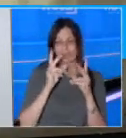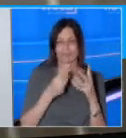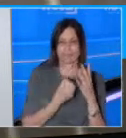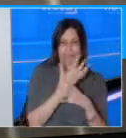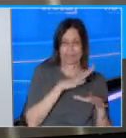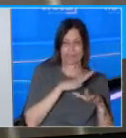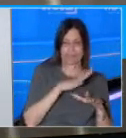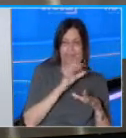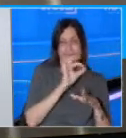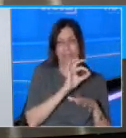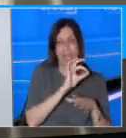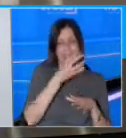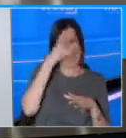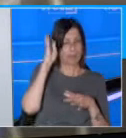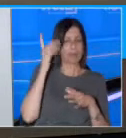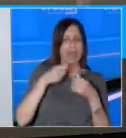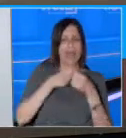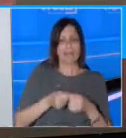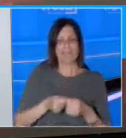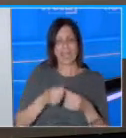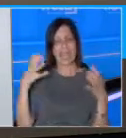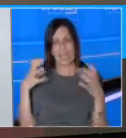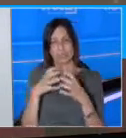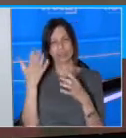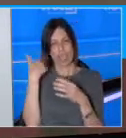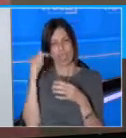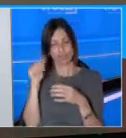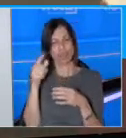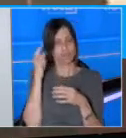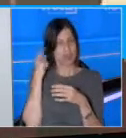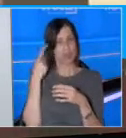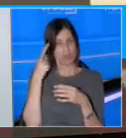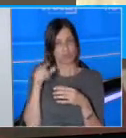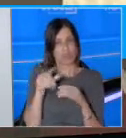לפיד. כחבר קבינט שהיה שם ששמע, הרגשת שהדבר הזה נכון?